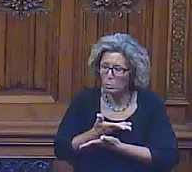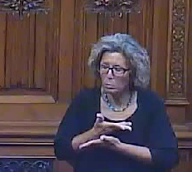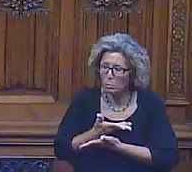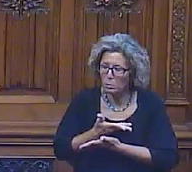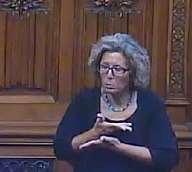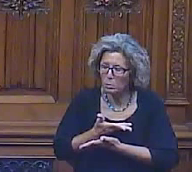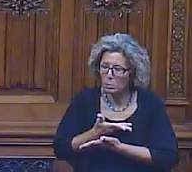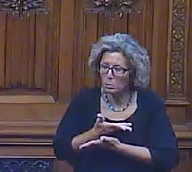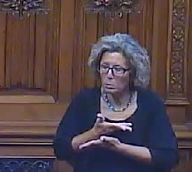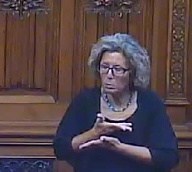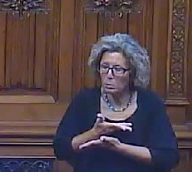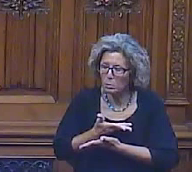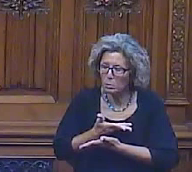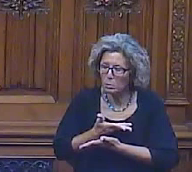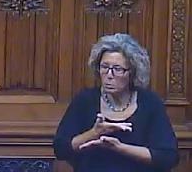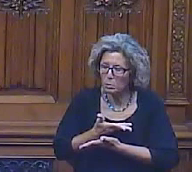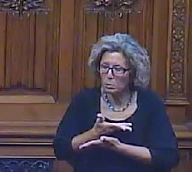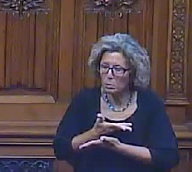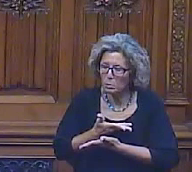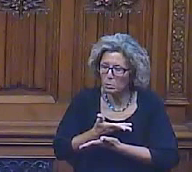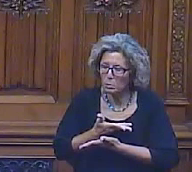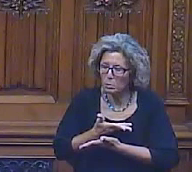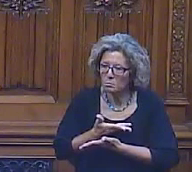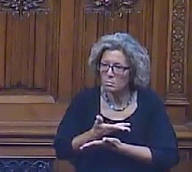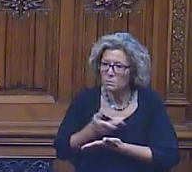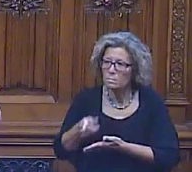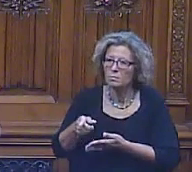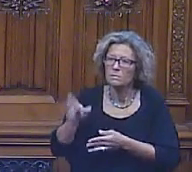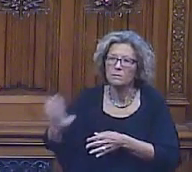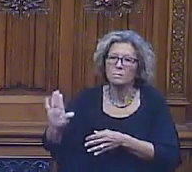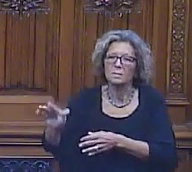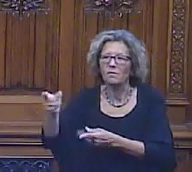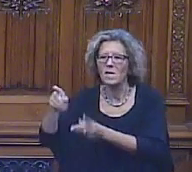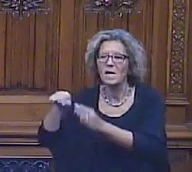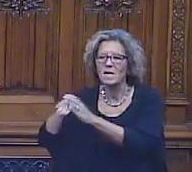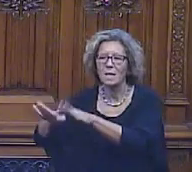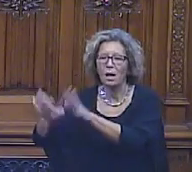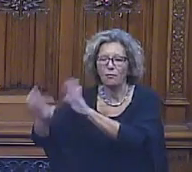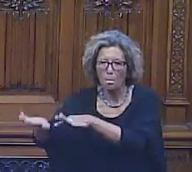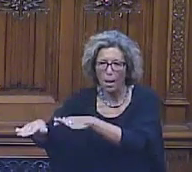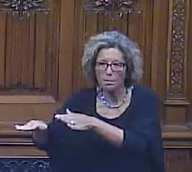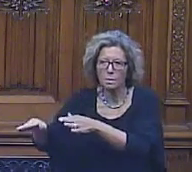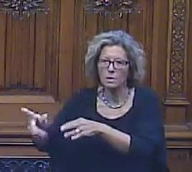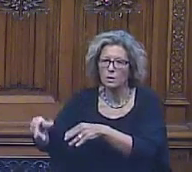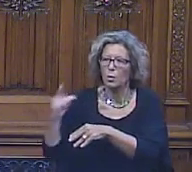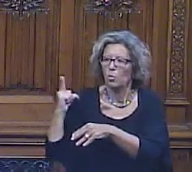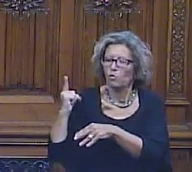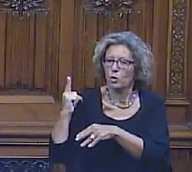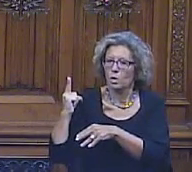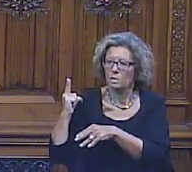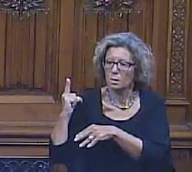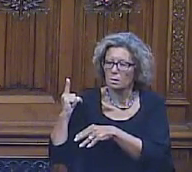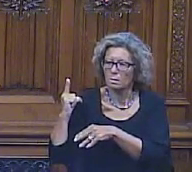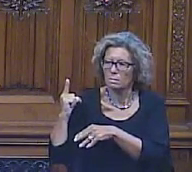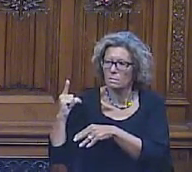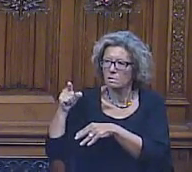dann kam eine Meldung, dass das Quartier in Reserve erhalten bleibt und seit vorgestern, glaube